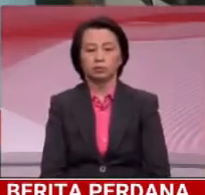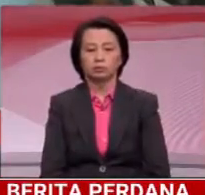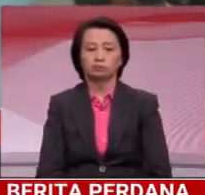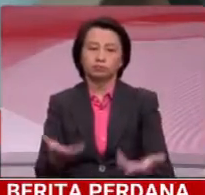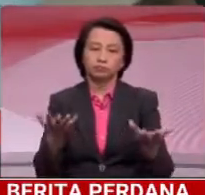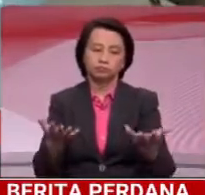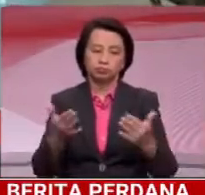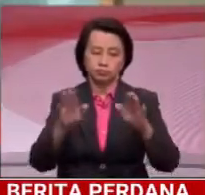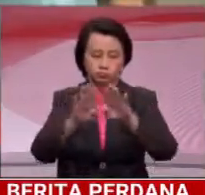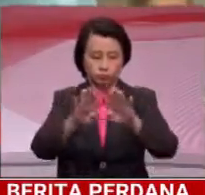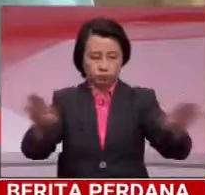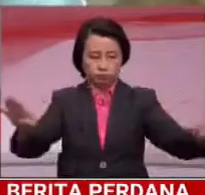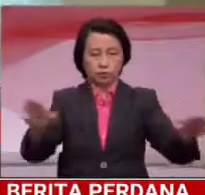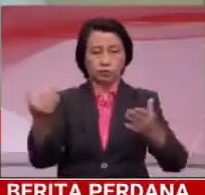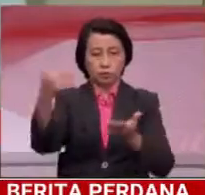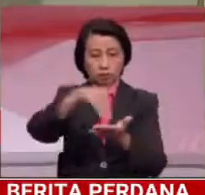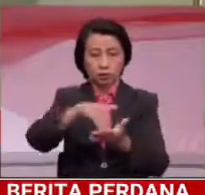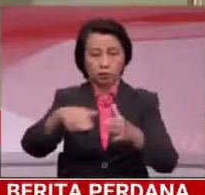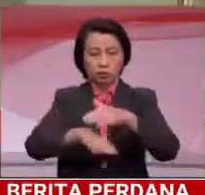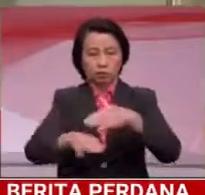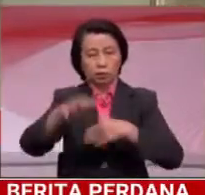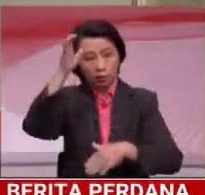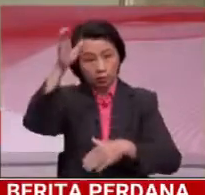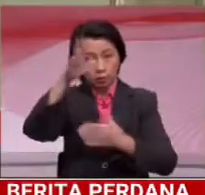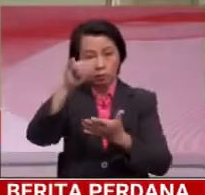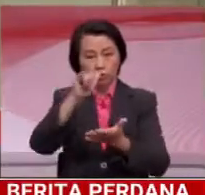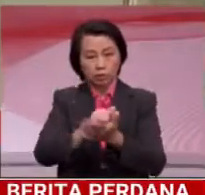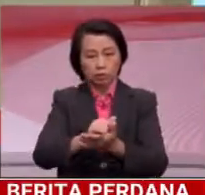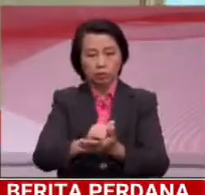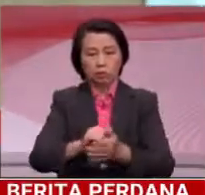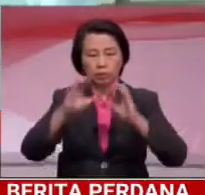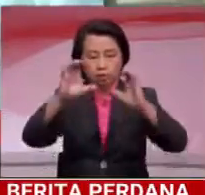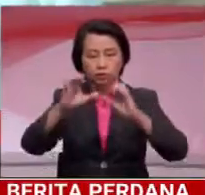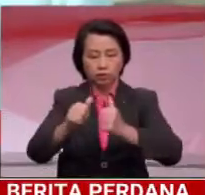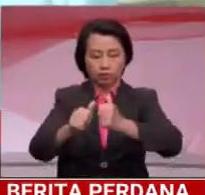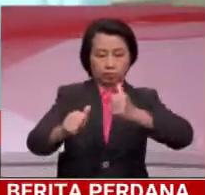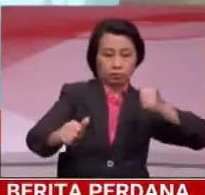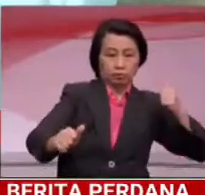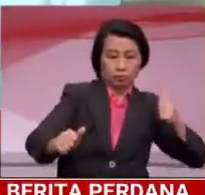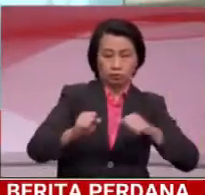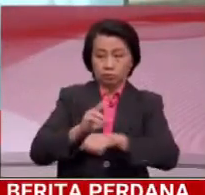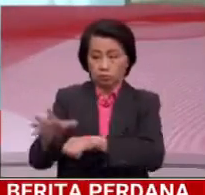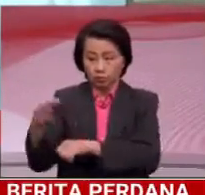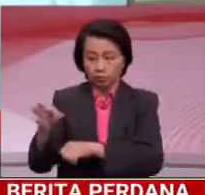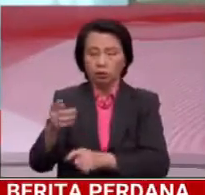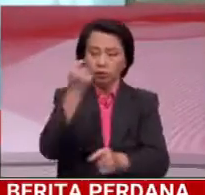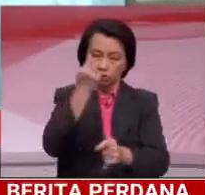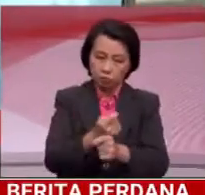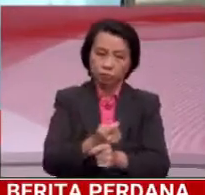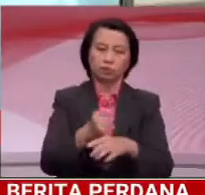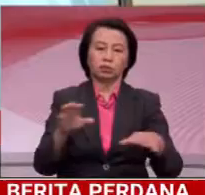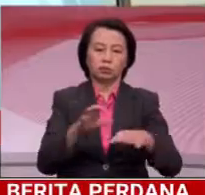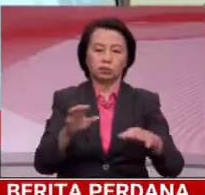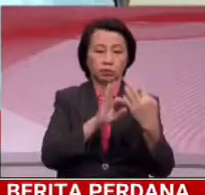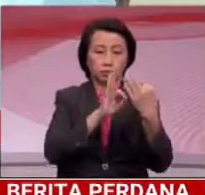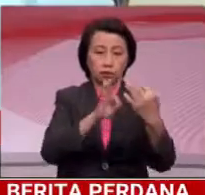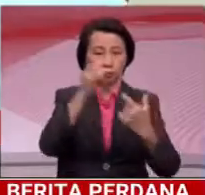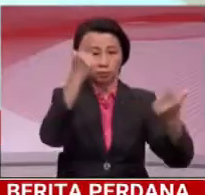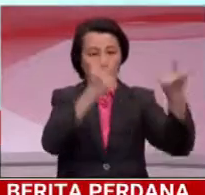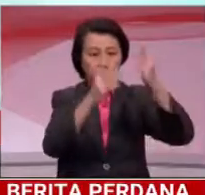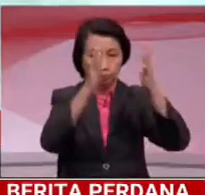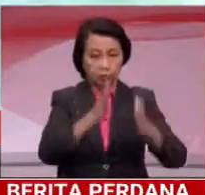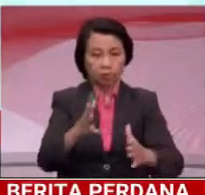Meski pintu sempadan dibuka semula di bawah konsep tersebut, langkah pencegahan asas COVID-19 tetap dilakukan terhadap